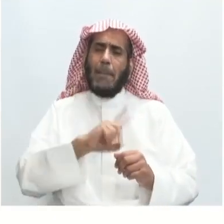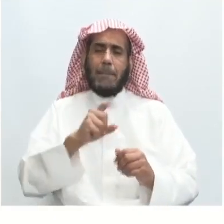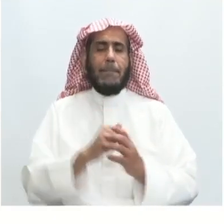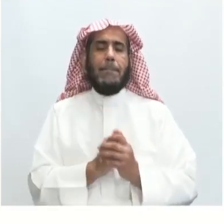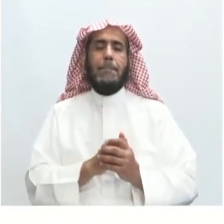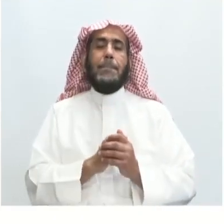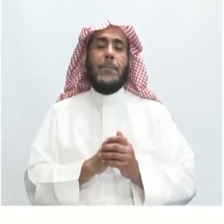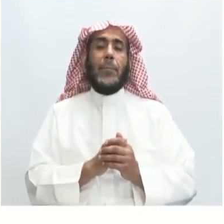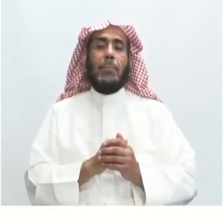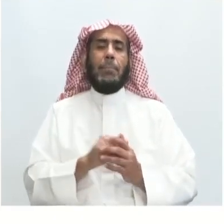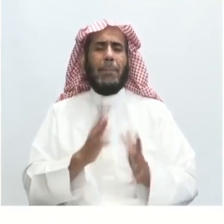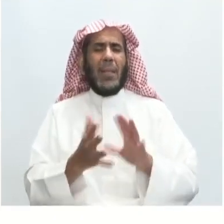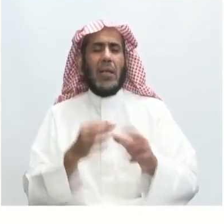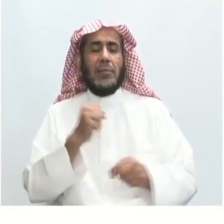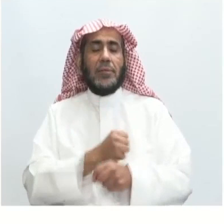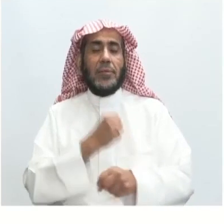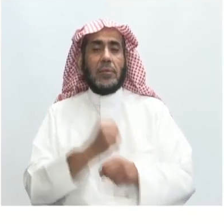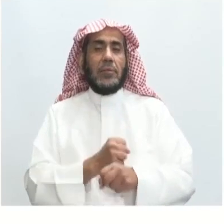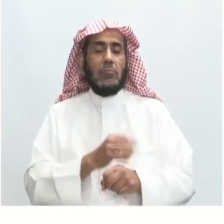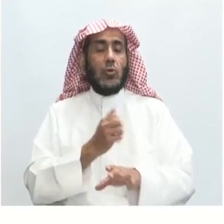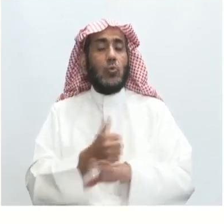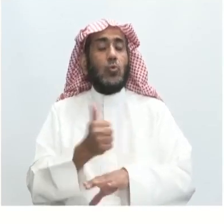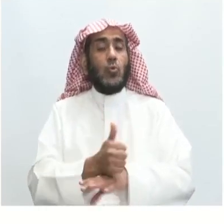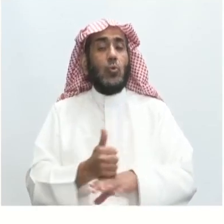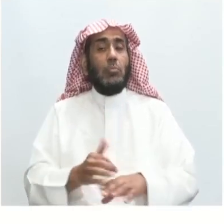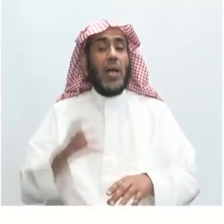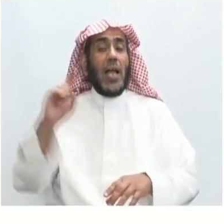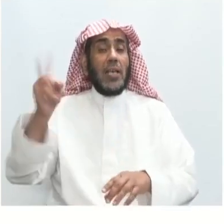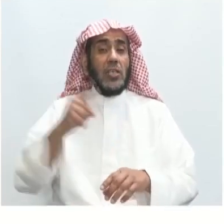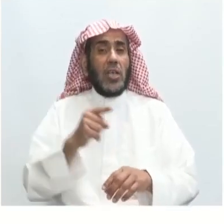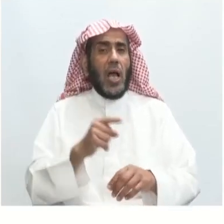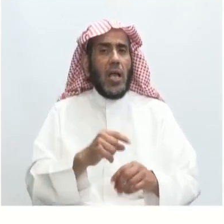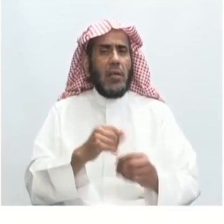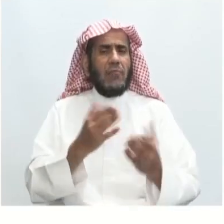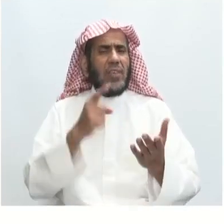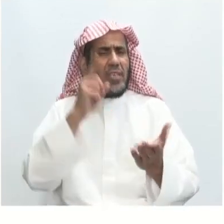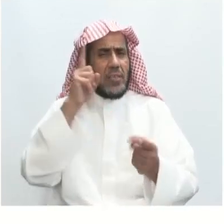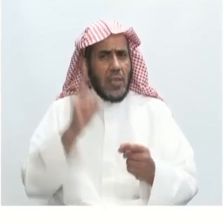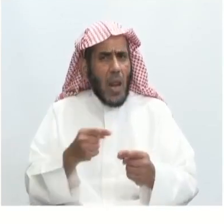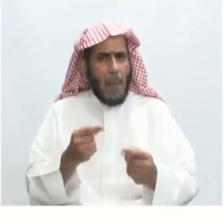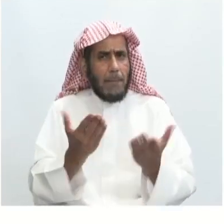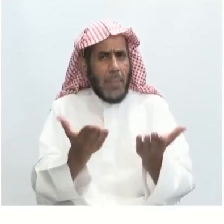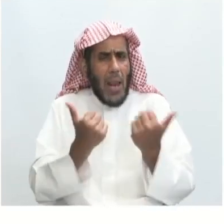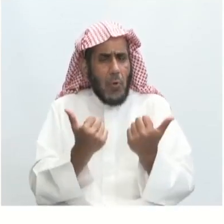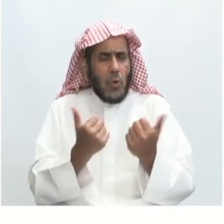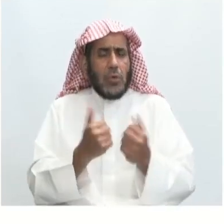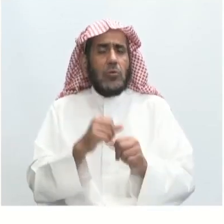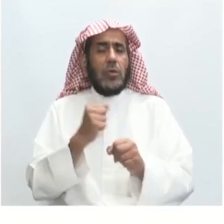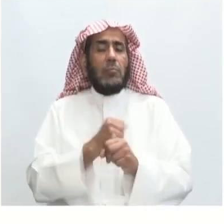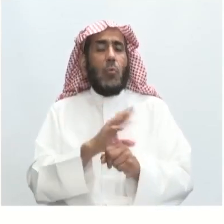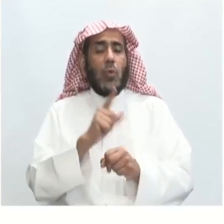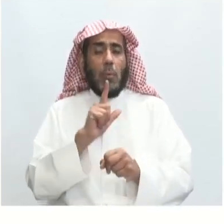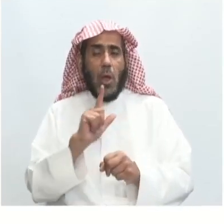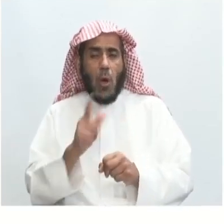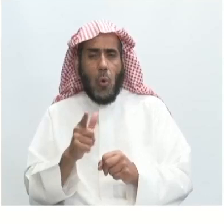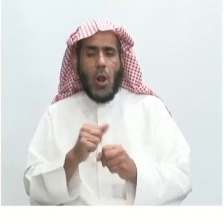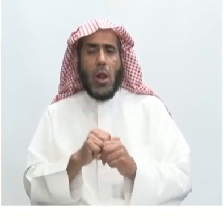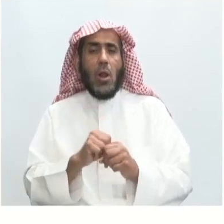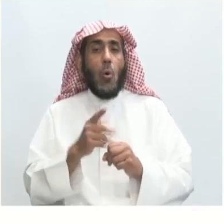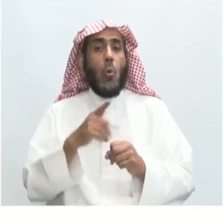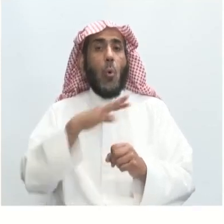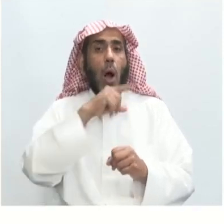ولكننا قد نستخدم الاسلوب الانشائي في طلب حصول شيء وهذا الجانب الاخر فحين يقول لك